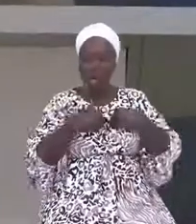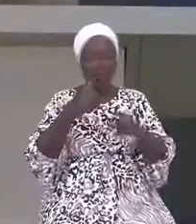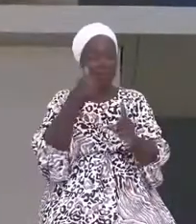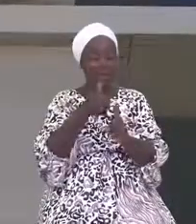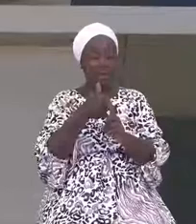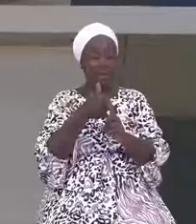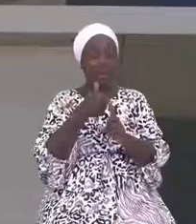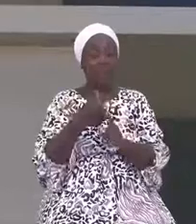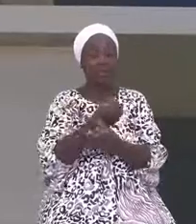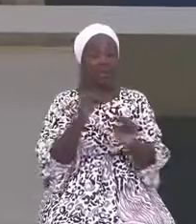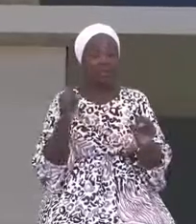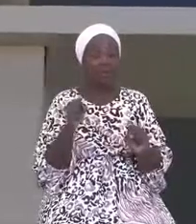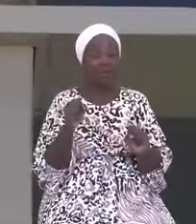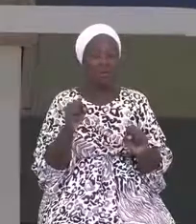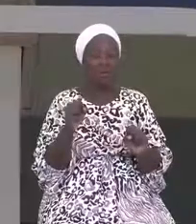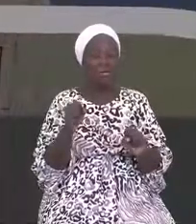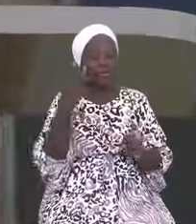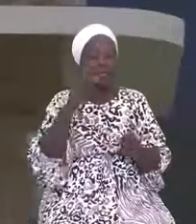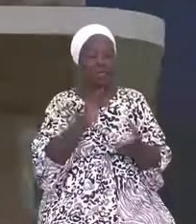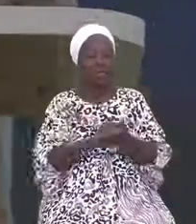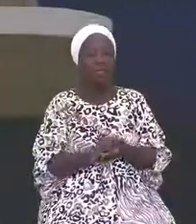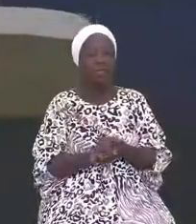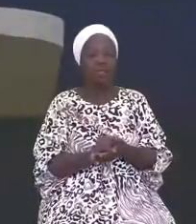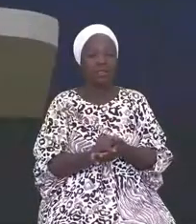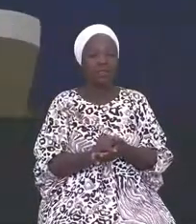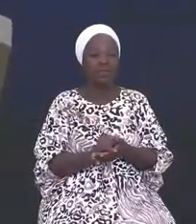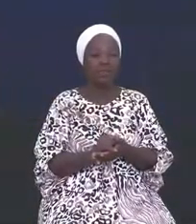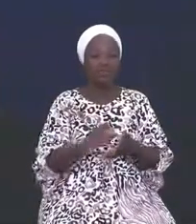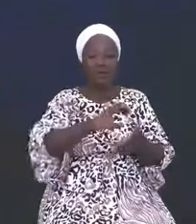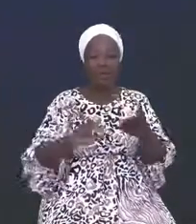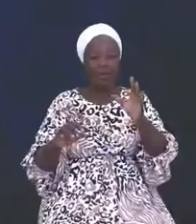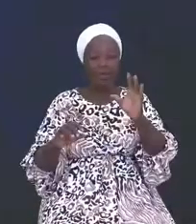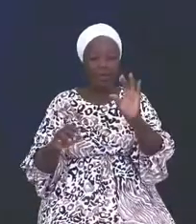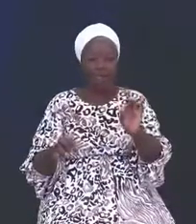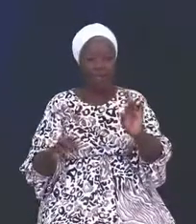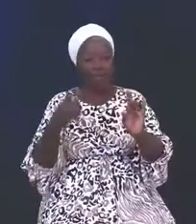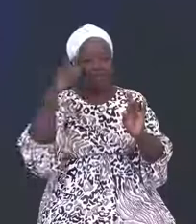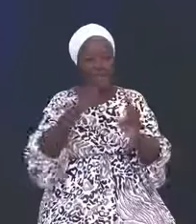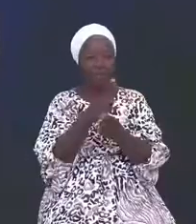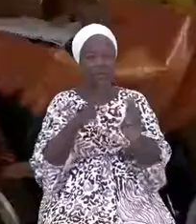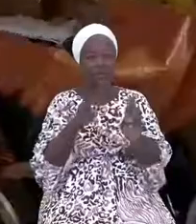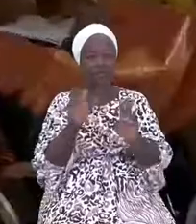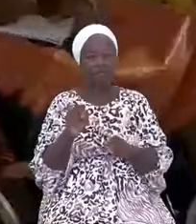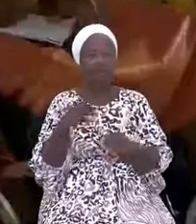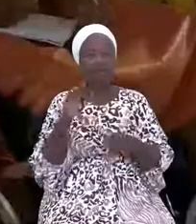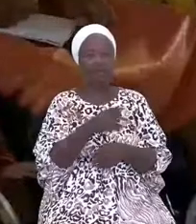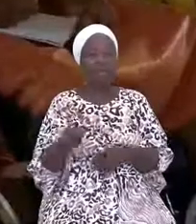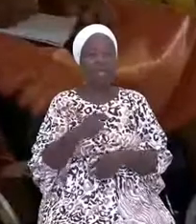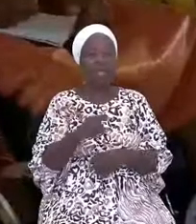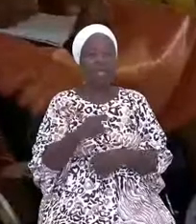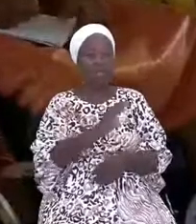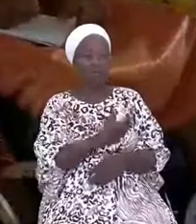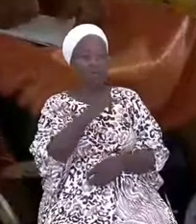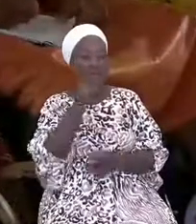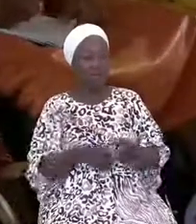soi. Verset 9, Louis II, de Psaume 49. Le rachat de leur âme est cher